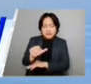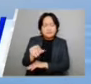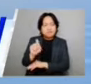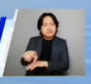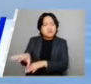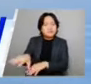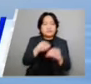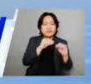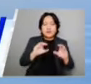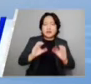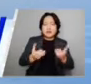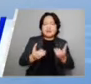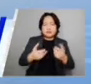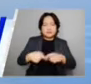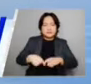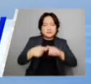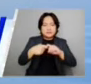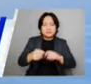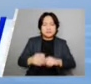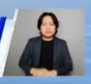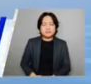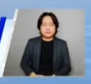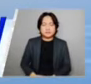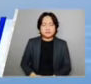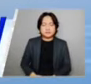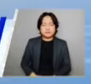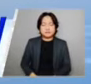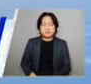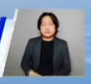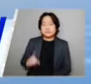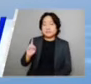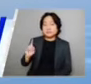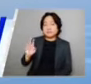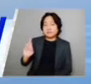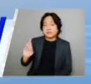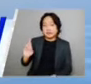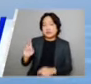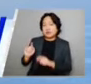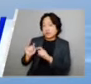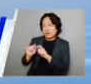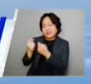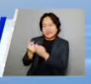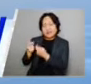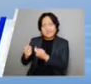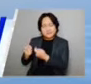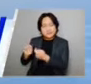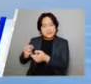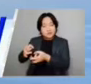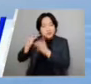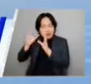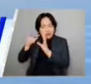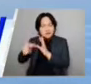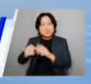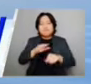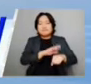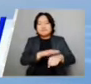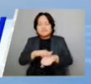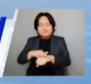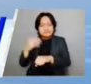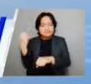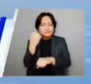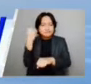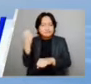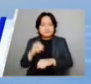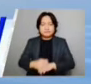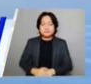na ang City Disaster Response Team bilang paghahanda sa bagyo. Abiso ng Baguio City Public Information Office maghintay sa abiso ngayong